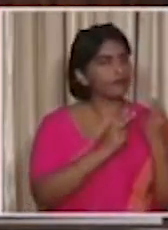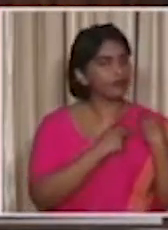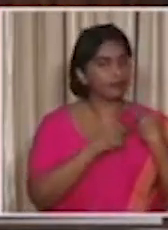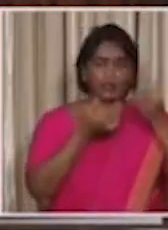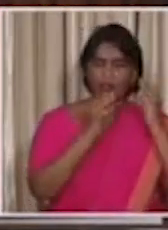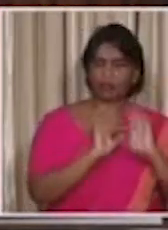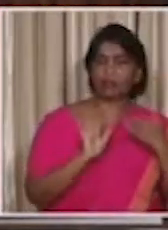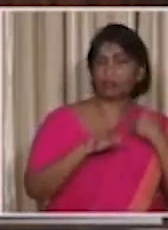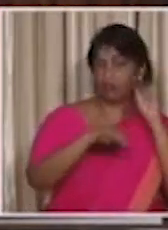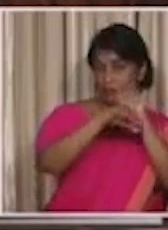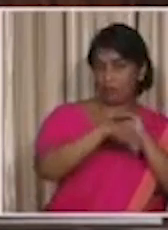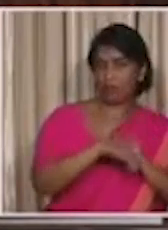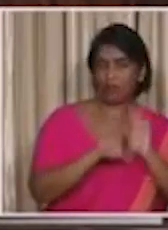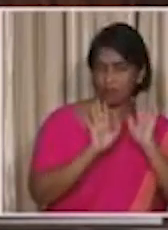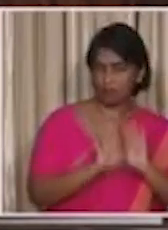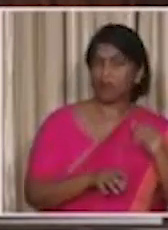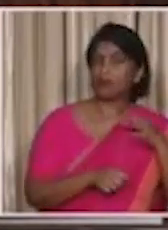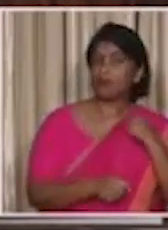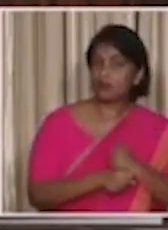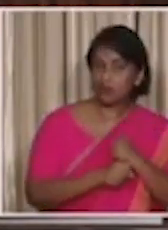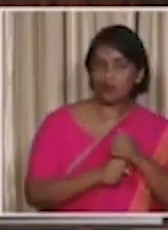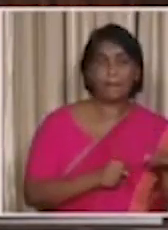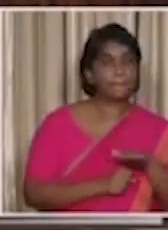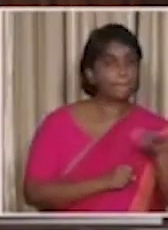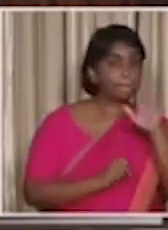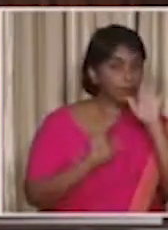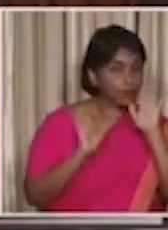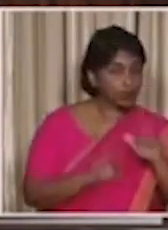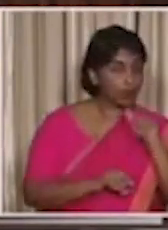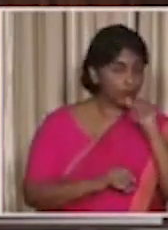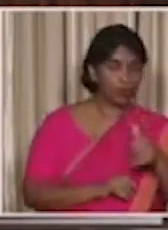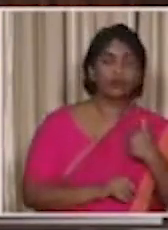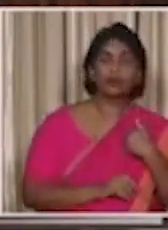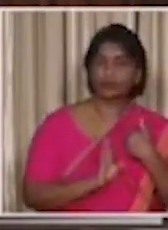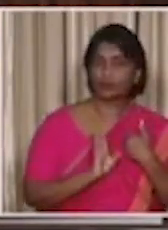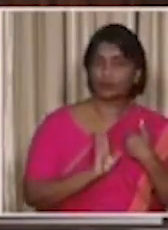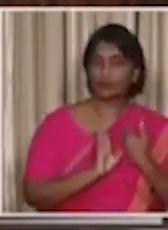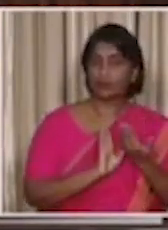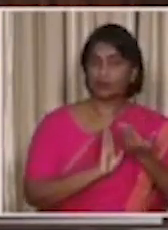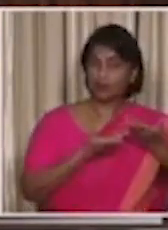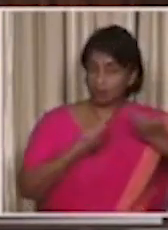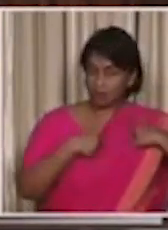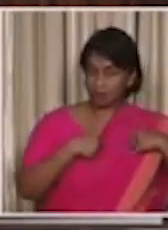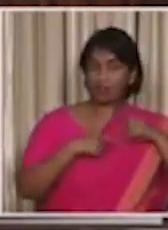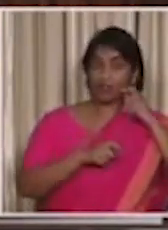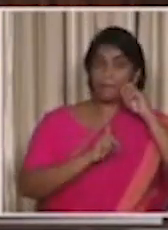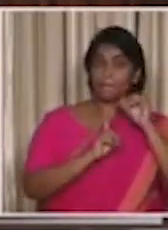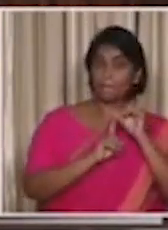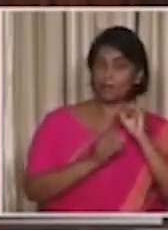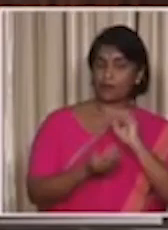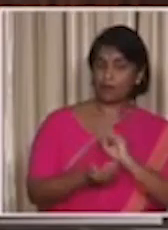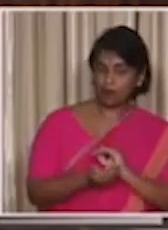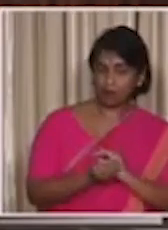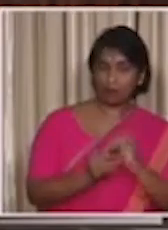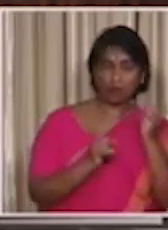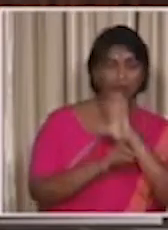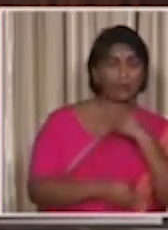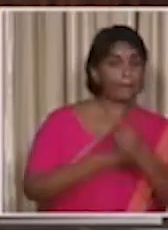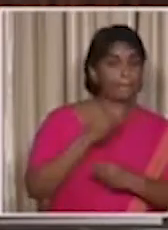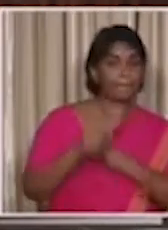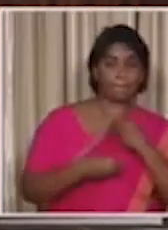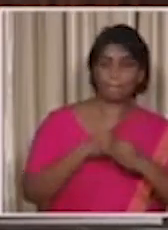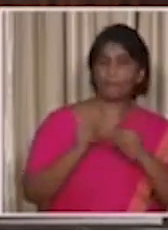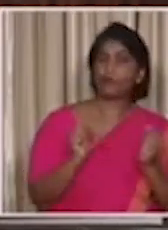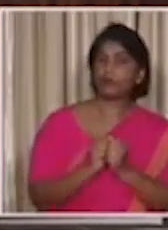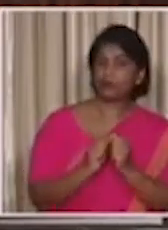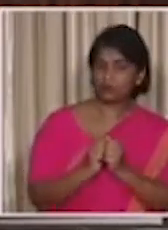නිවැරදිව හඳුනා ගත යුතුයි. රජයේ ප්‍රවේශය විය යුත්තේ පසුබිම සිට පුද්ගලික අංශය ඍජුව ව්‍යාපාරික